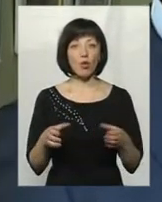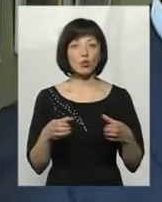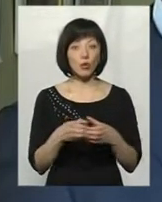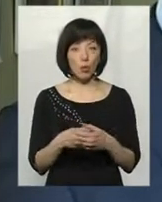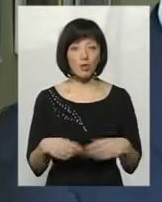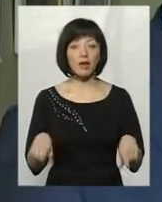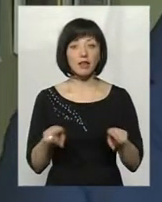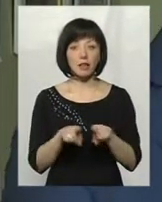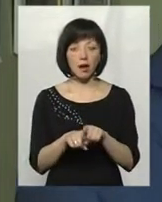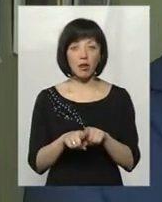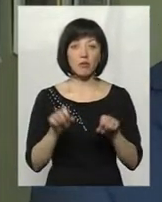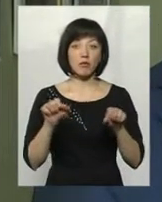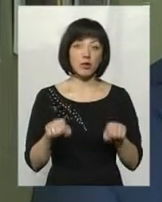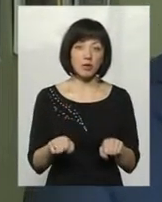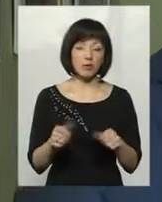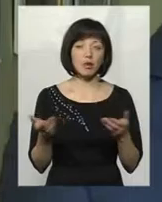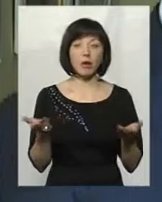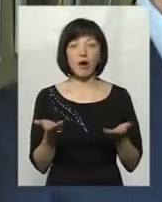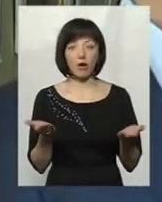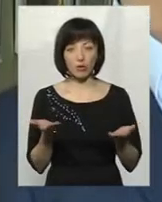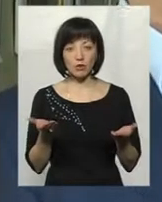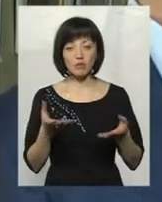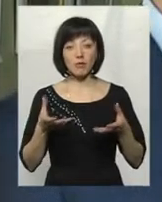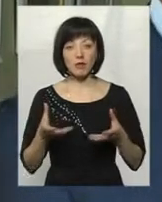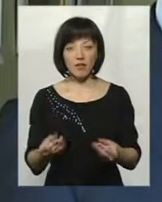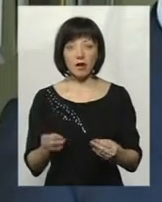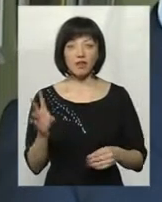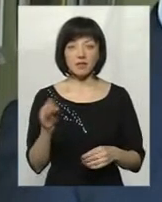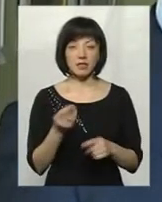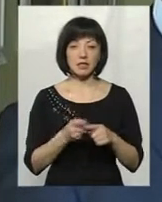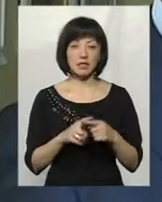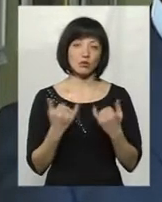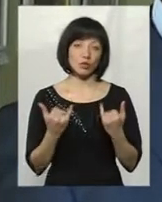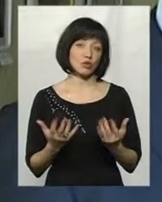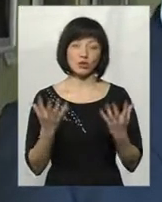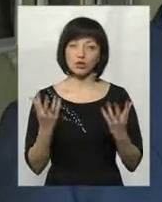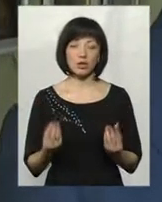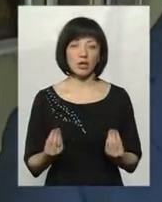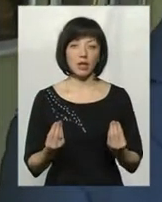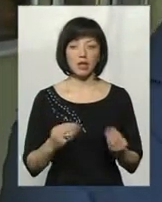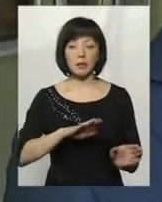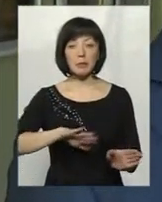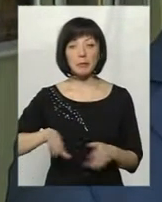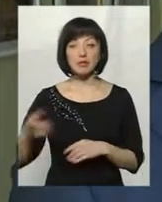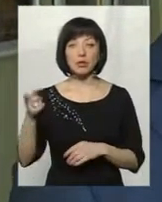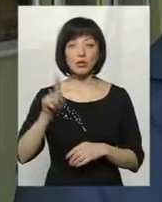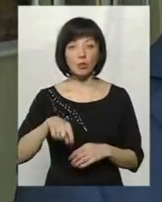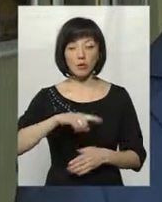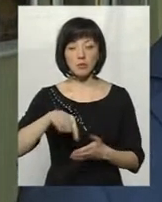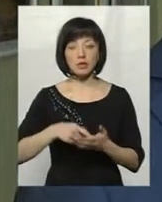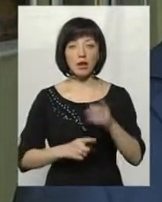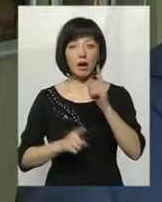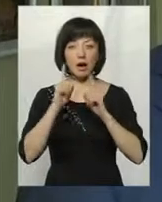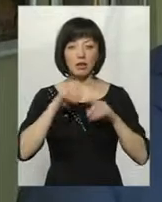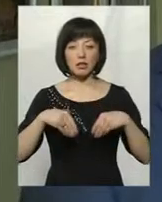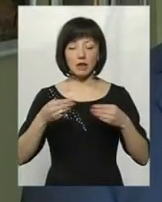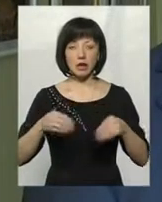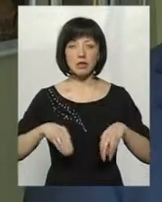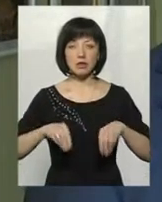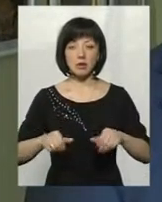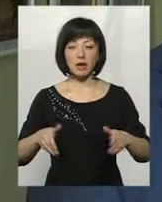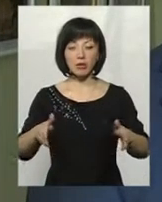таким чином ми хоча б могли якимось чином впливати на все це. Тобто на сьогоднішній день, після того, як міська рада надала земельну